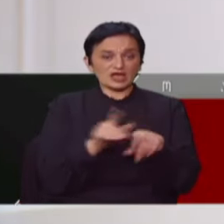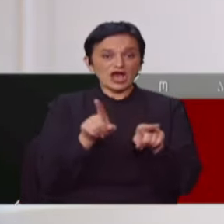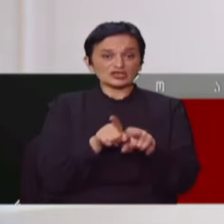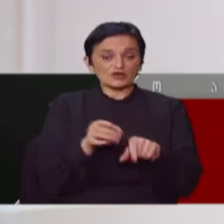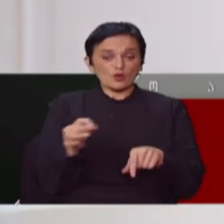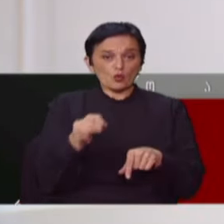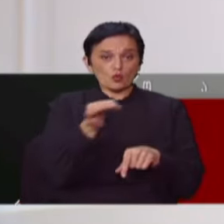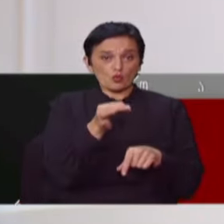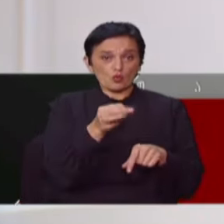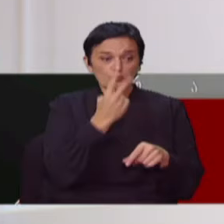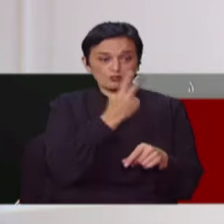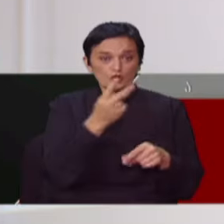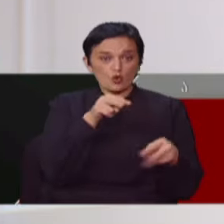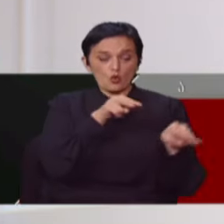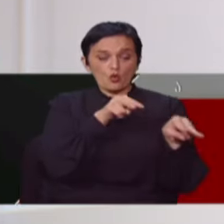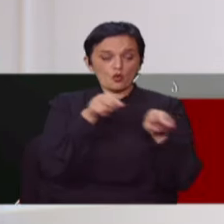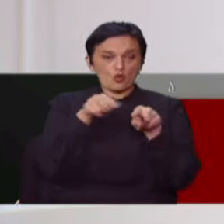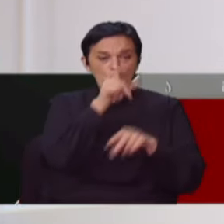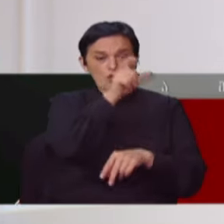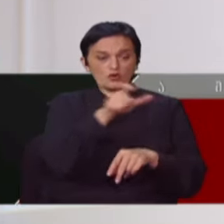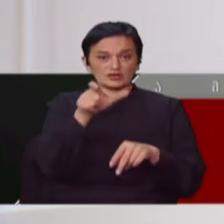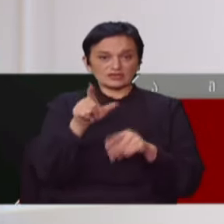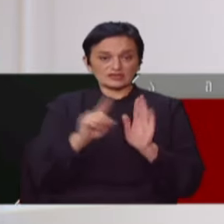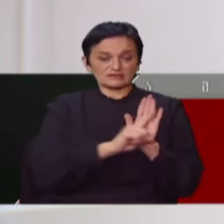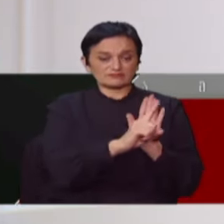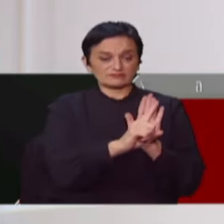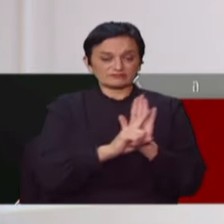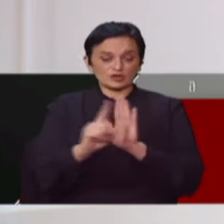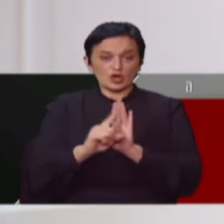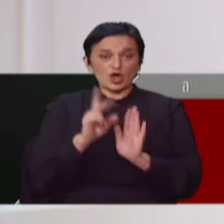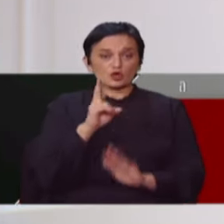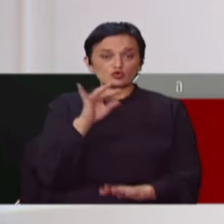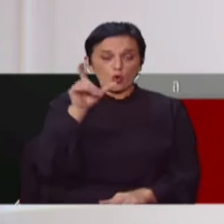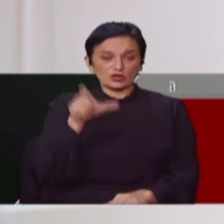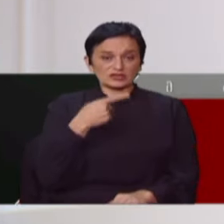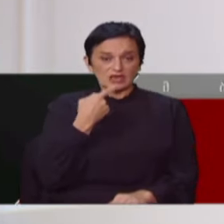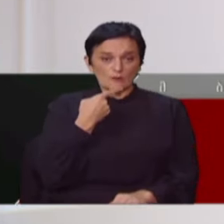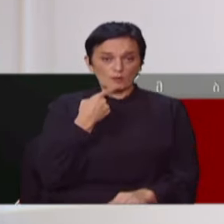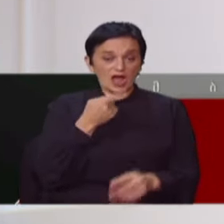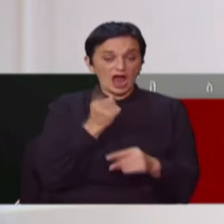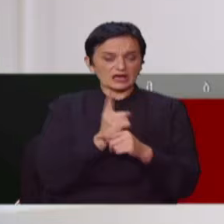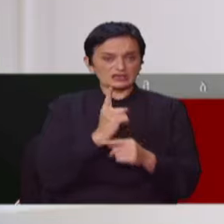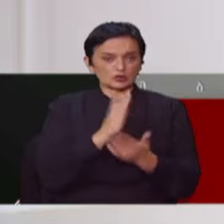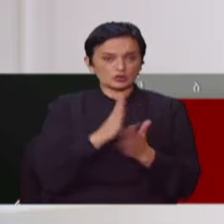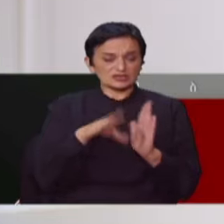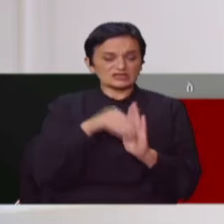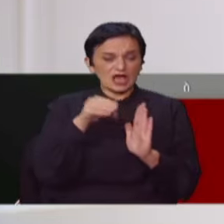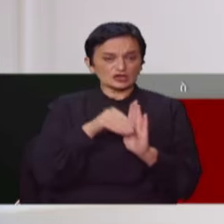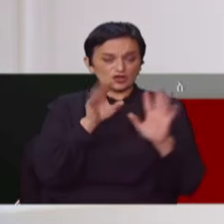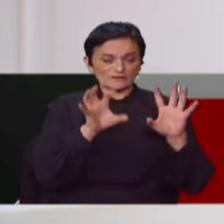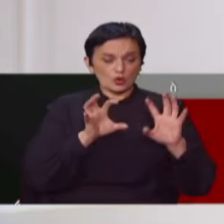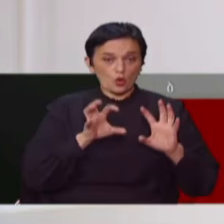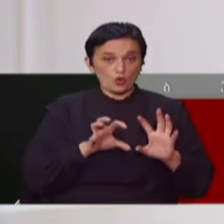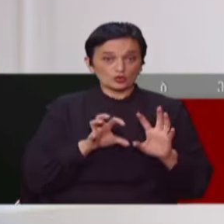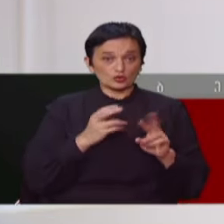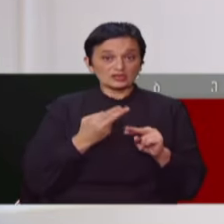უბნებთან შეინიშნებოდა კოორდინატორების გადაადგილება, რაც როგორც ნინო დოლიძე ამბობს, აკრძალული არის საარჩევნო კოდექსით,